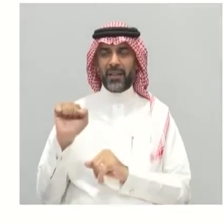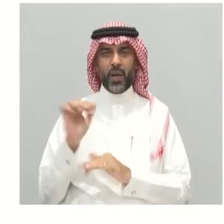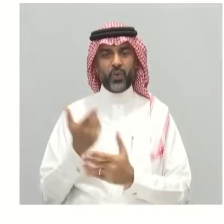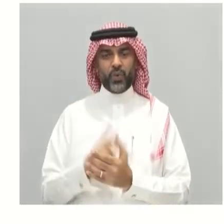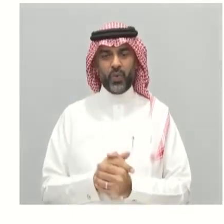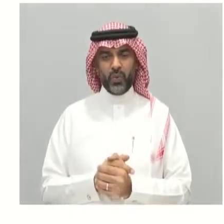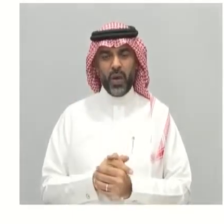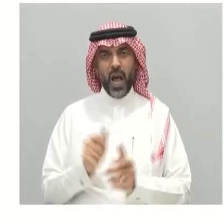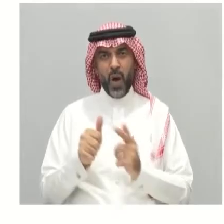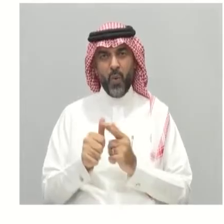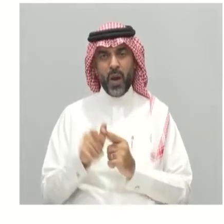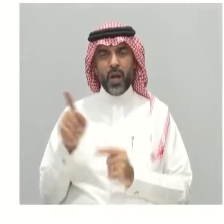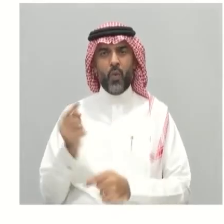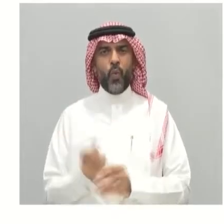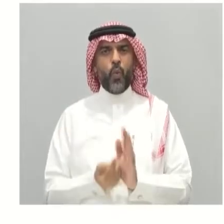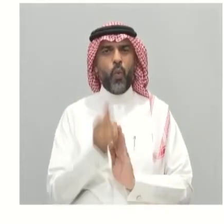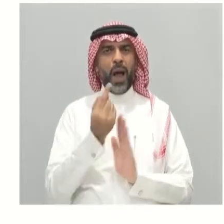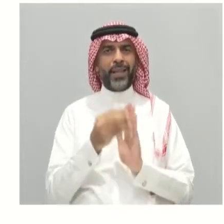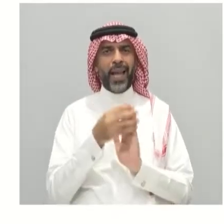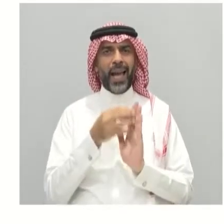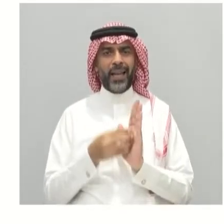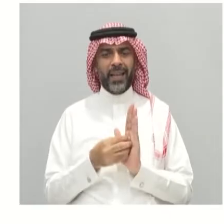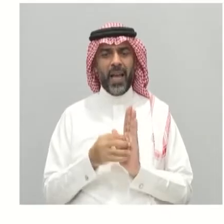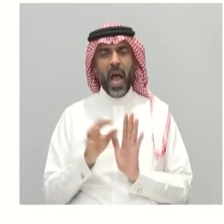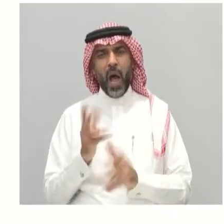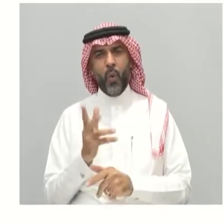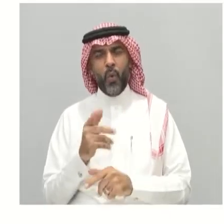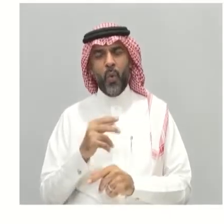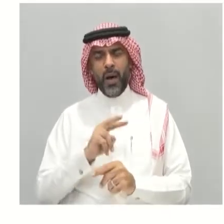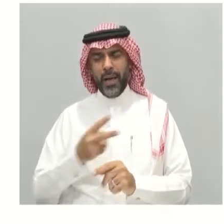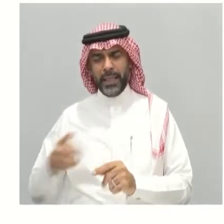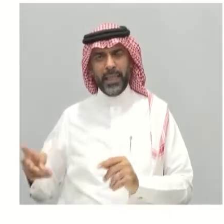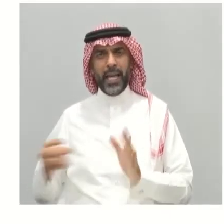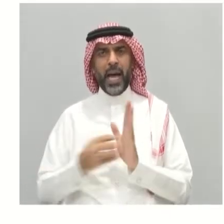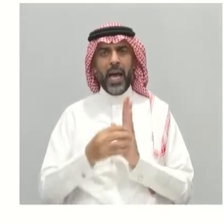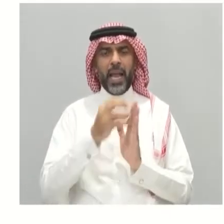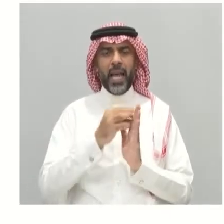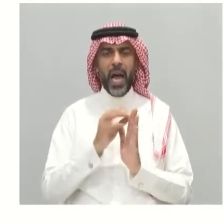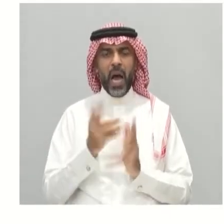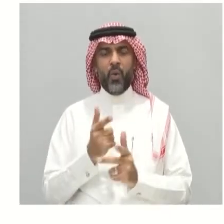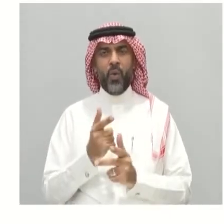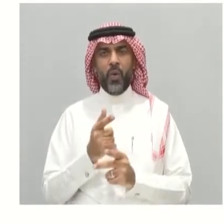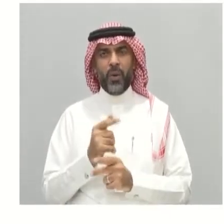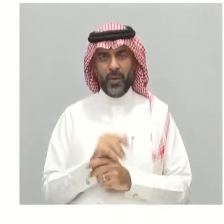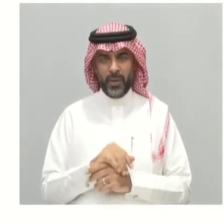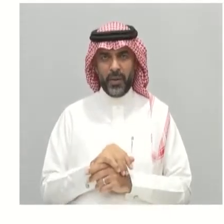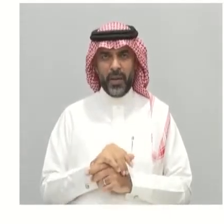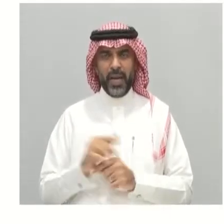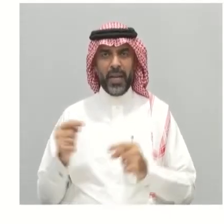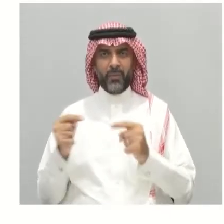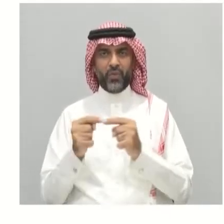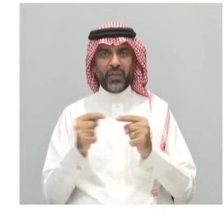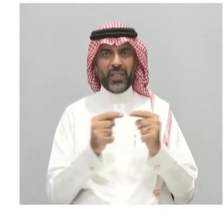الخضراء اولا وحيده الخليه او عديده الخلايا او على شكل ماذا مستعمرات